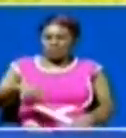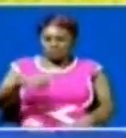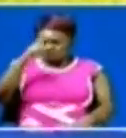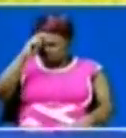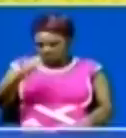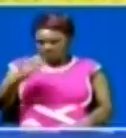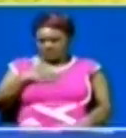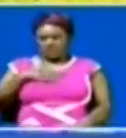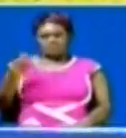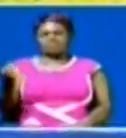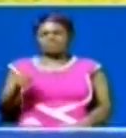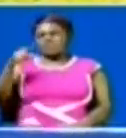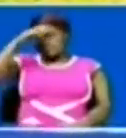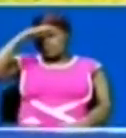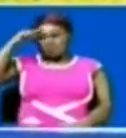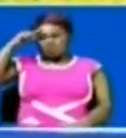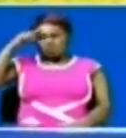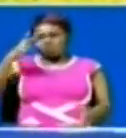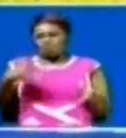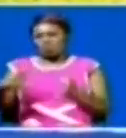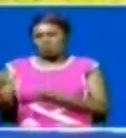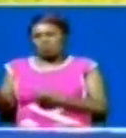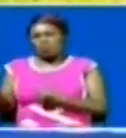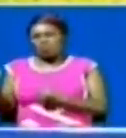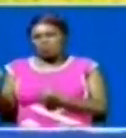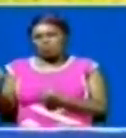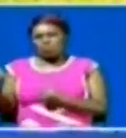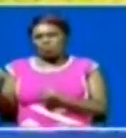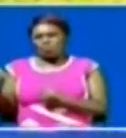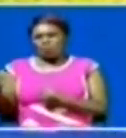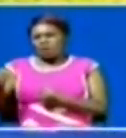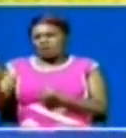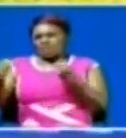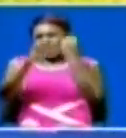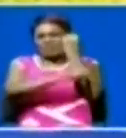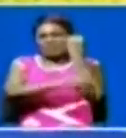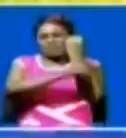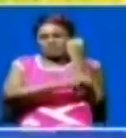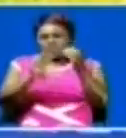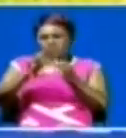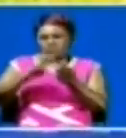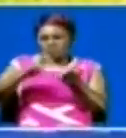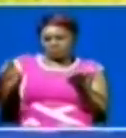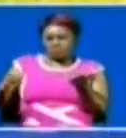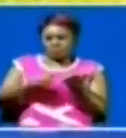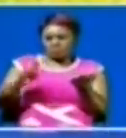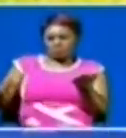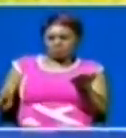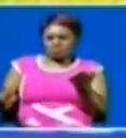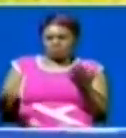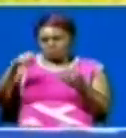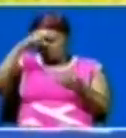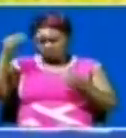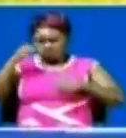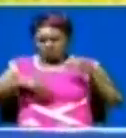heshima. Kwa sababu tulienda mpaka hata karibu kila inji singine wanatuacha kwa sababu ya ufisadi.